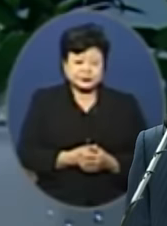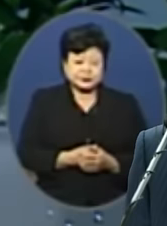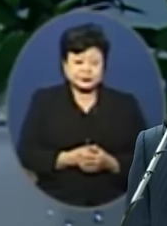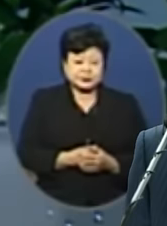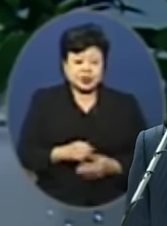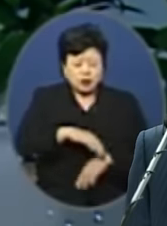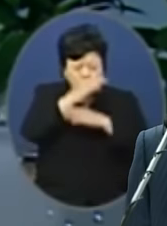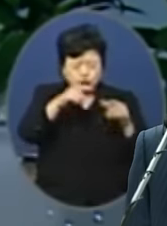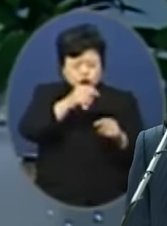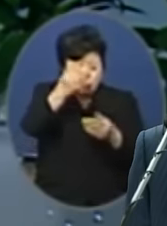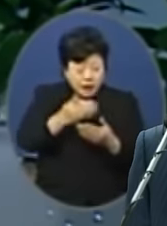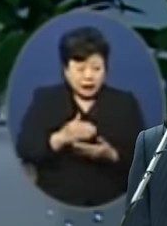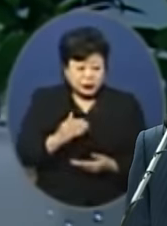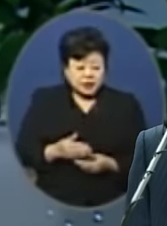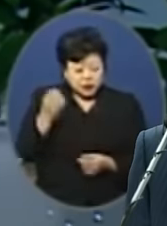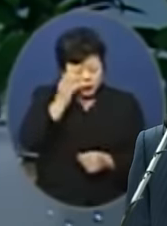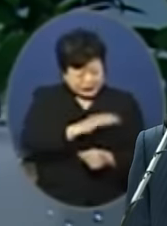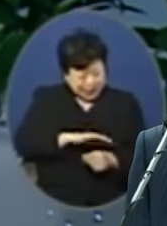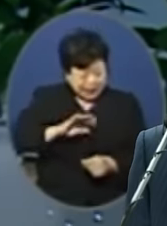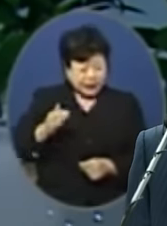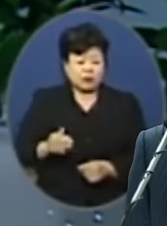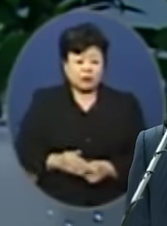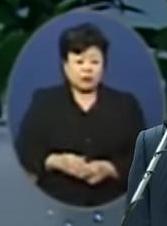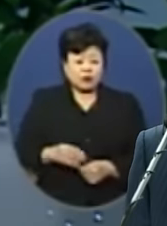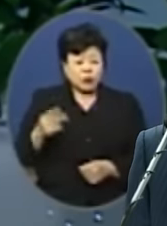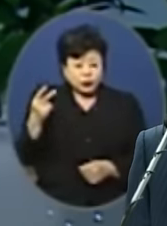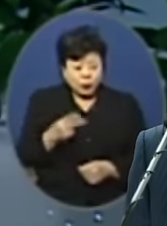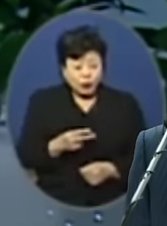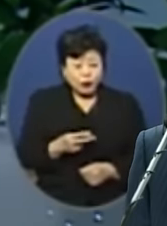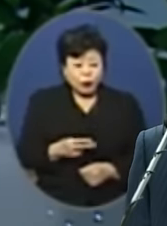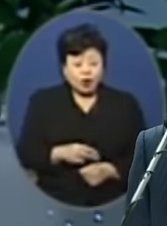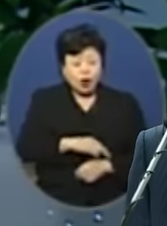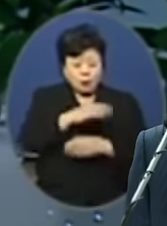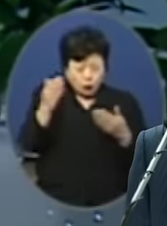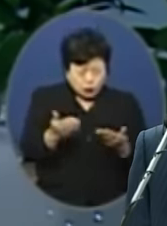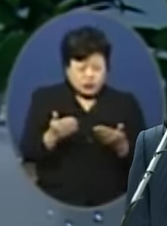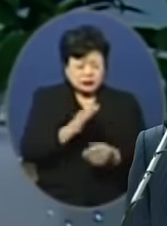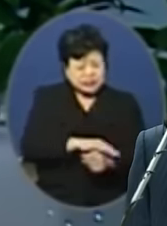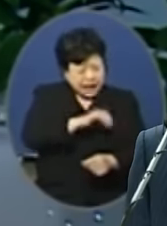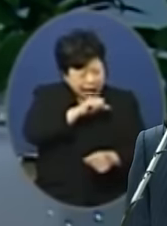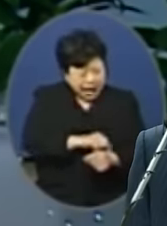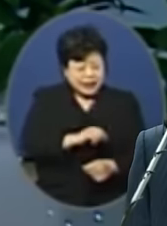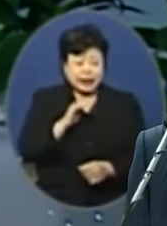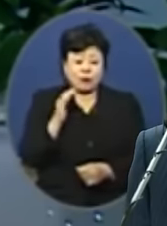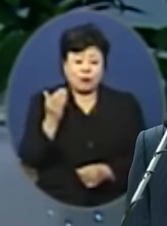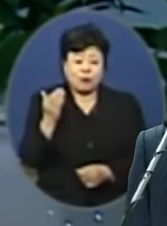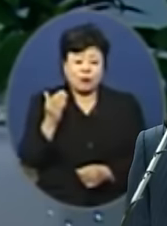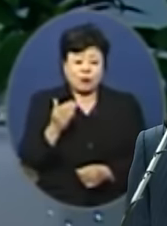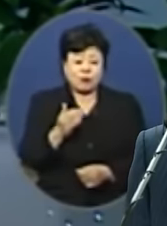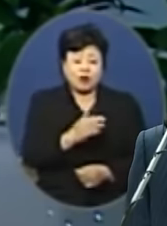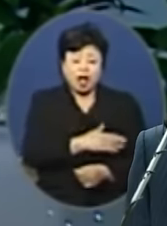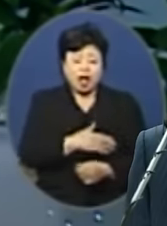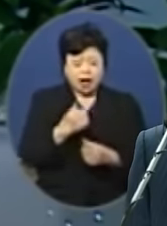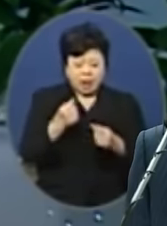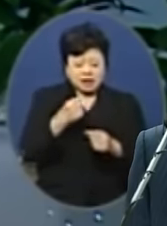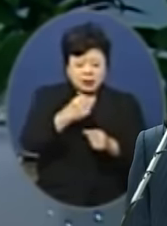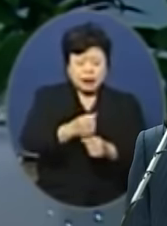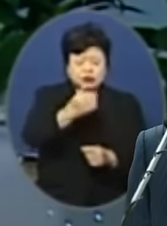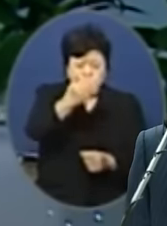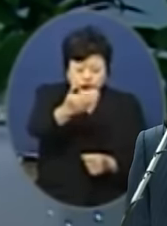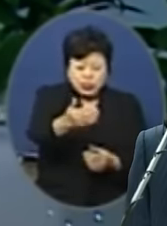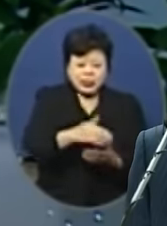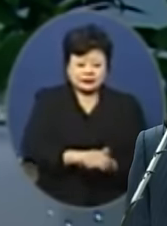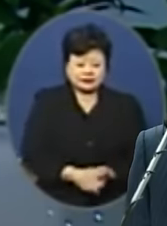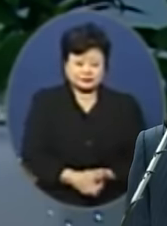전인 구원을 받자는 것입니다. 영혼이 잘 되는 것은 말할 필요 없거니와 범사에도 잘 되고 강건하게 만들어준다는